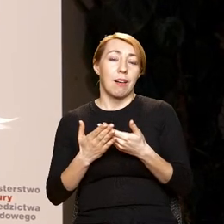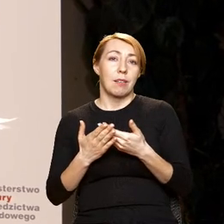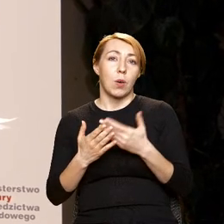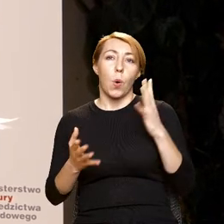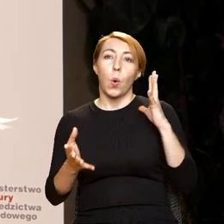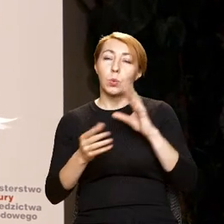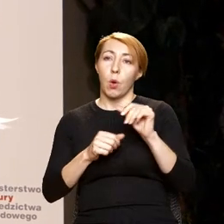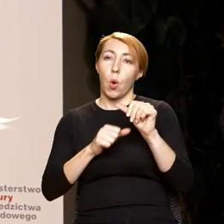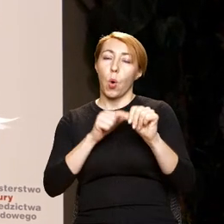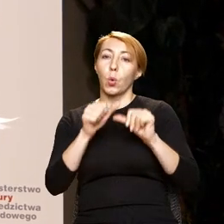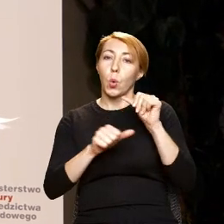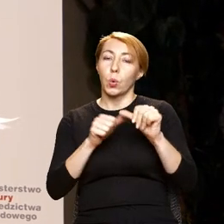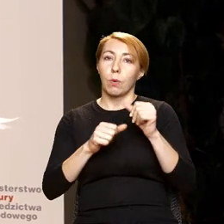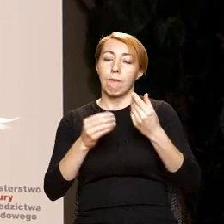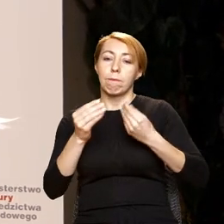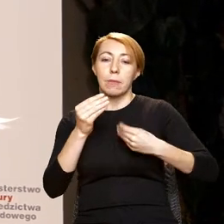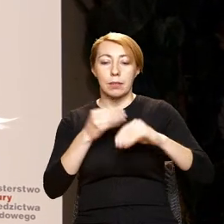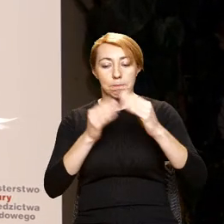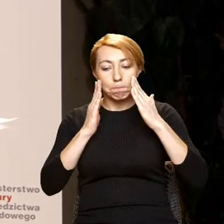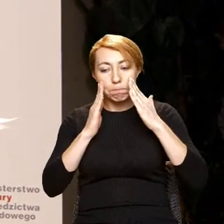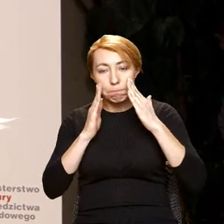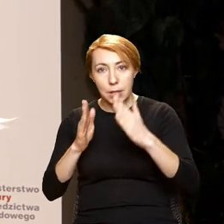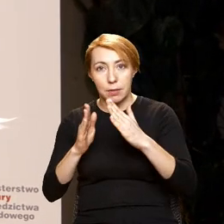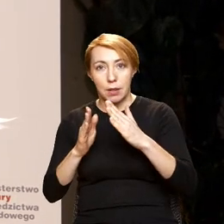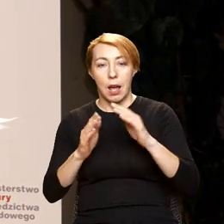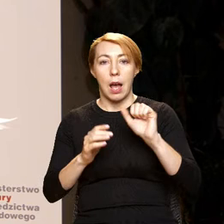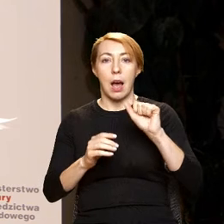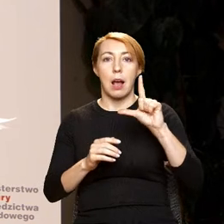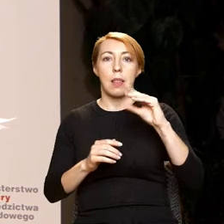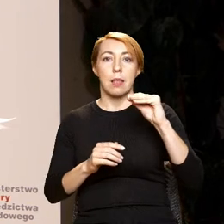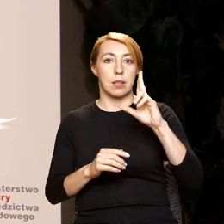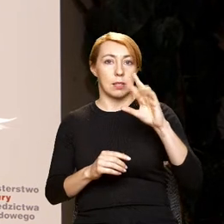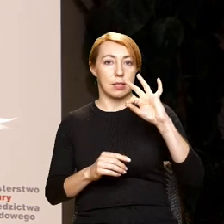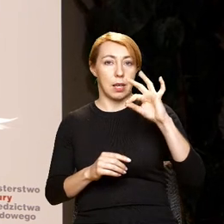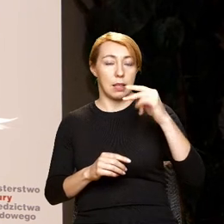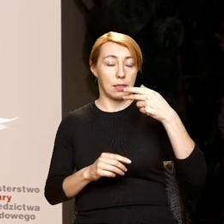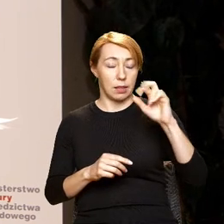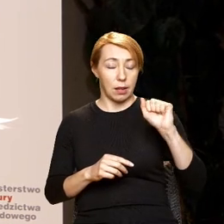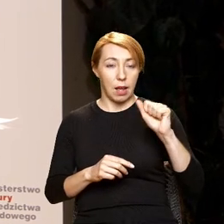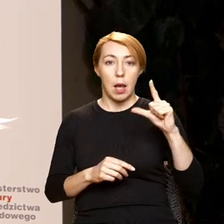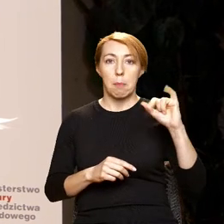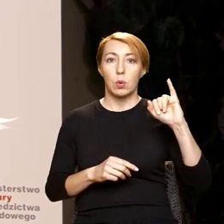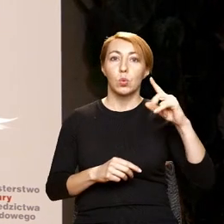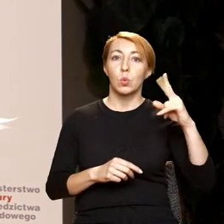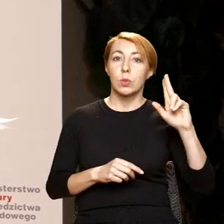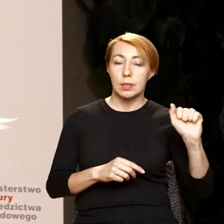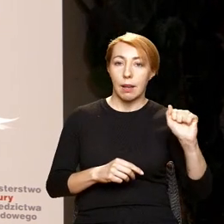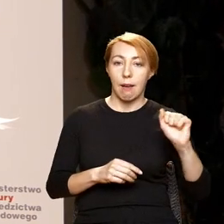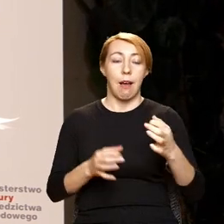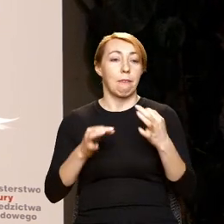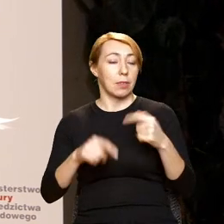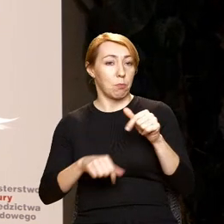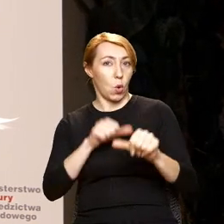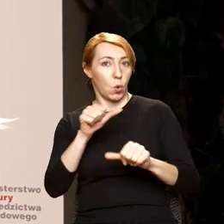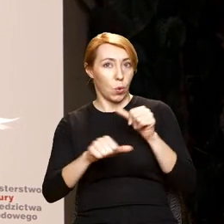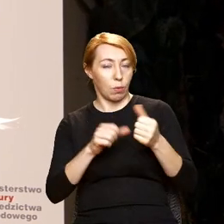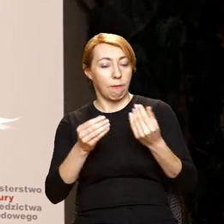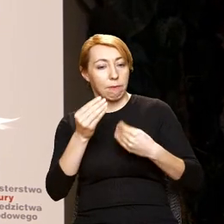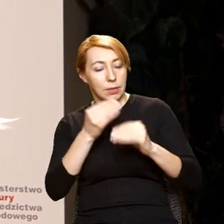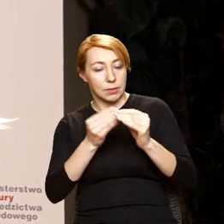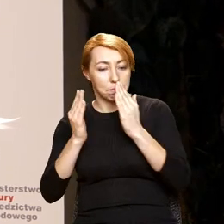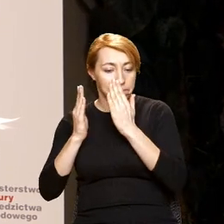w ostatnim roku więcej miejsca poświęciliśmy Aleksandrze Piłsudskiej, w tym roku więcej naszej